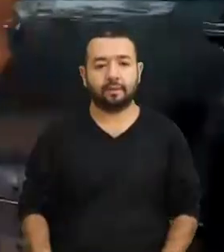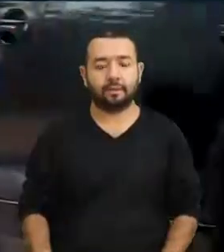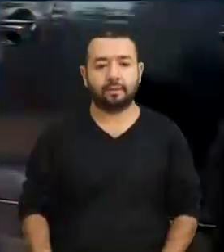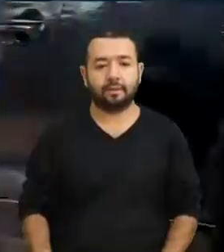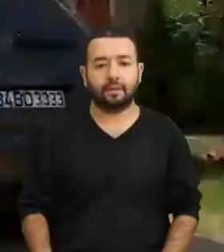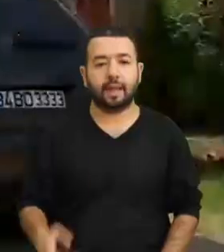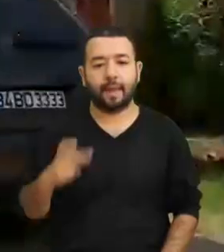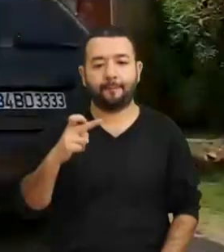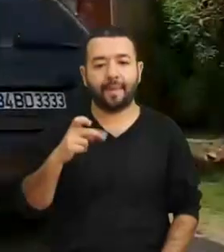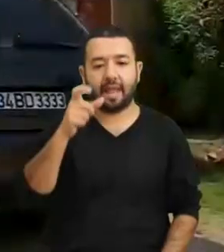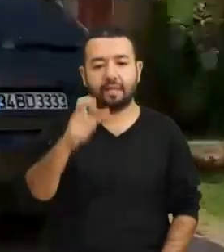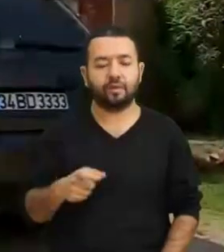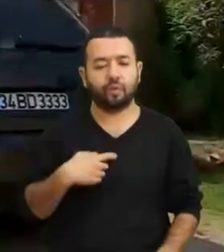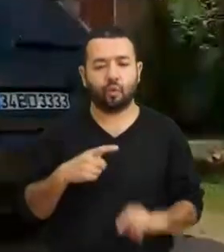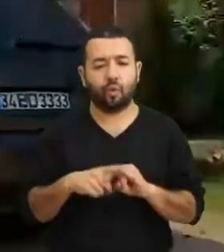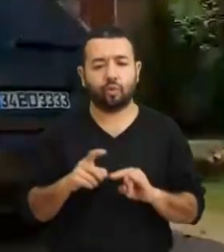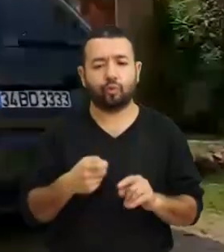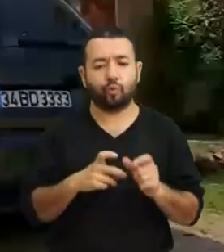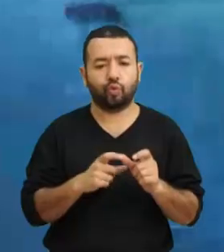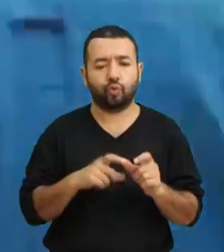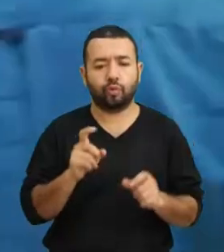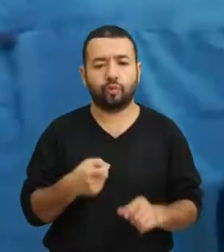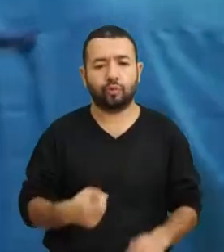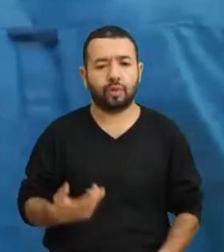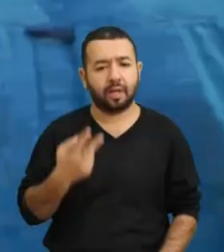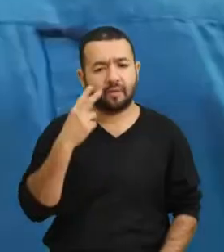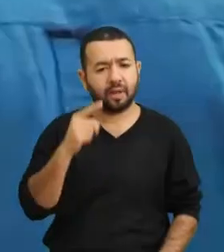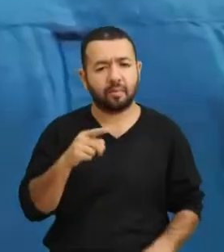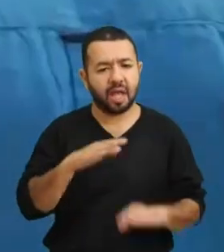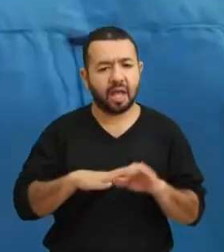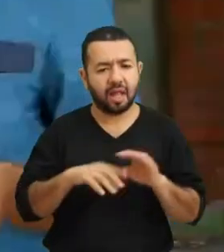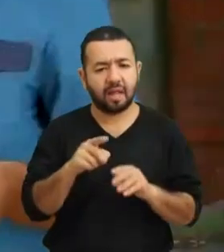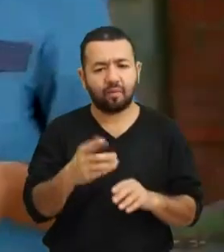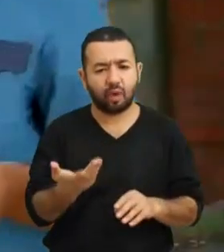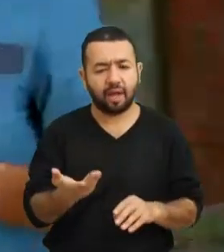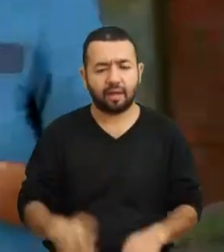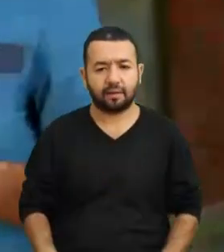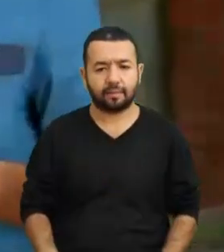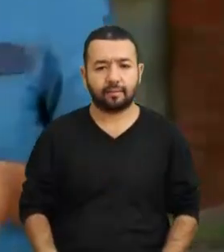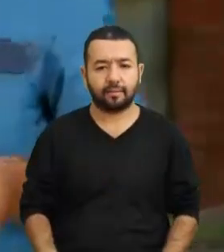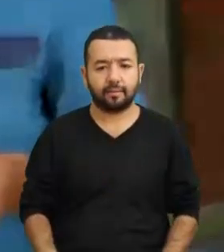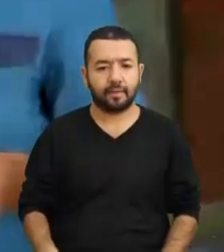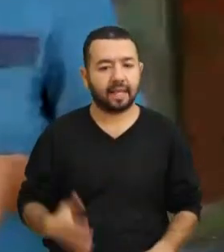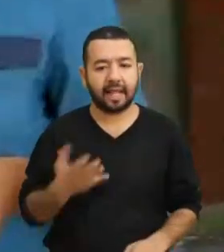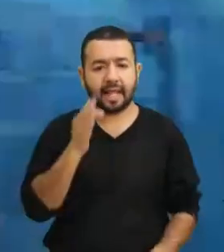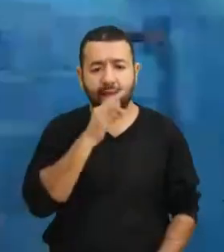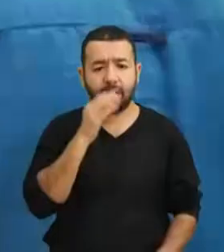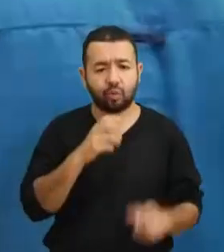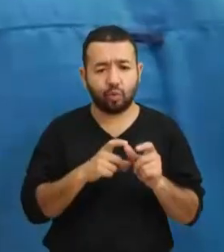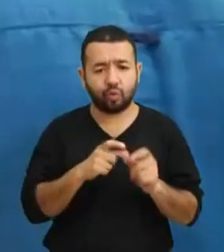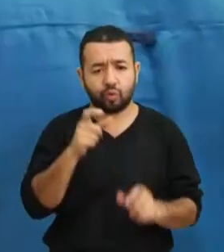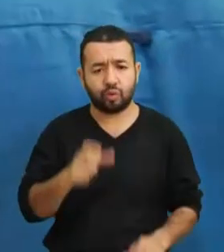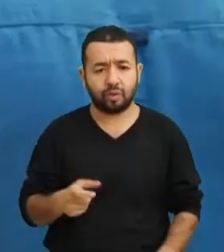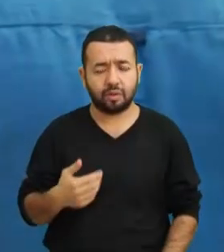Başlayın efendisi. Hoş bulduk Şükrü, hoş bulduk. Efendim o elinizdeki nedir? Neye benziyor Şükrü?